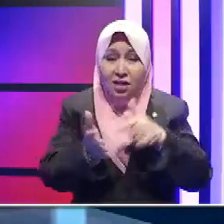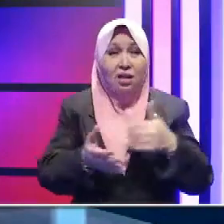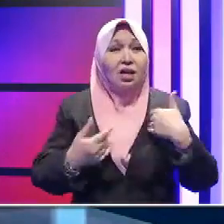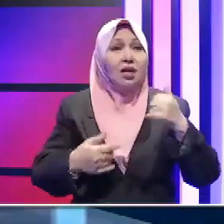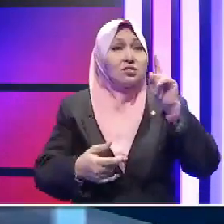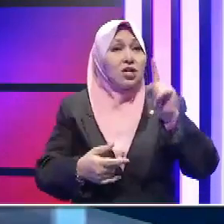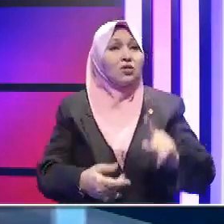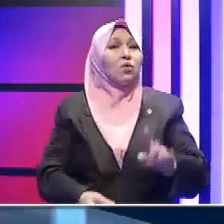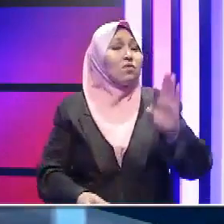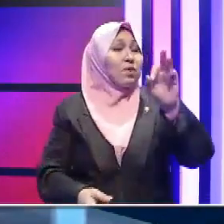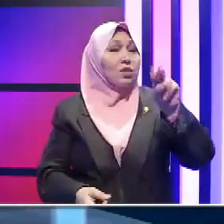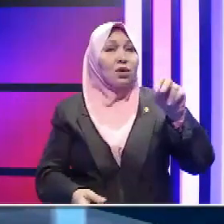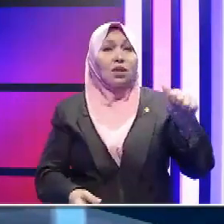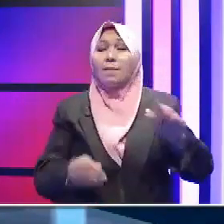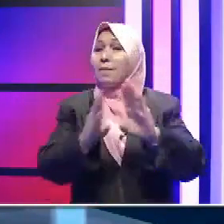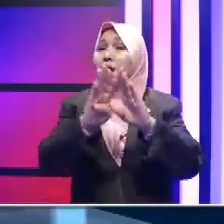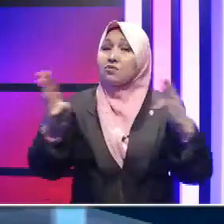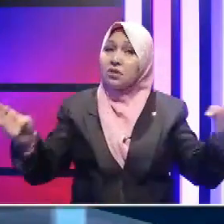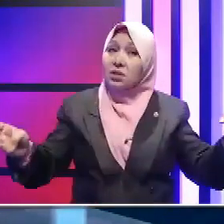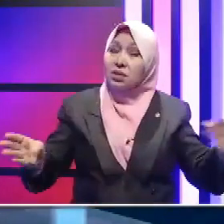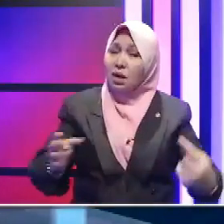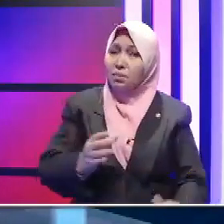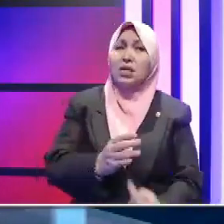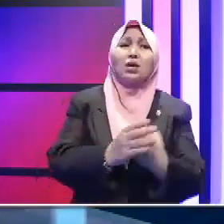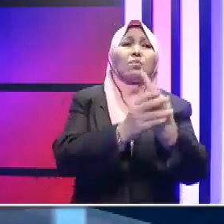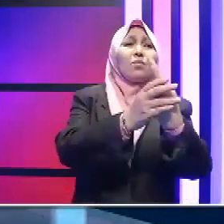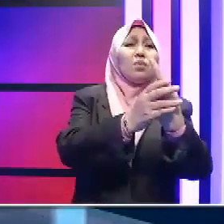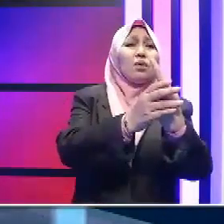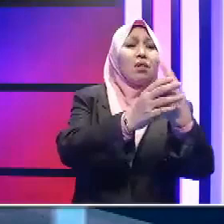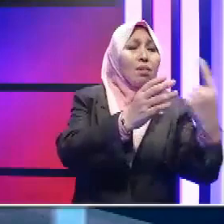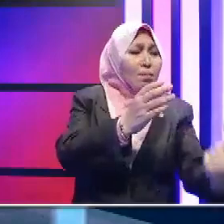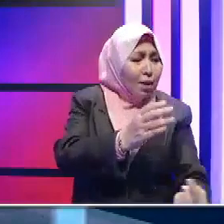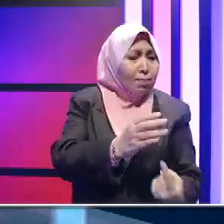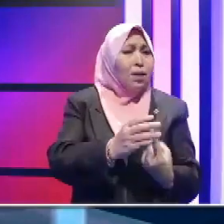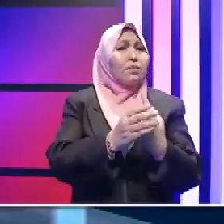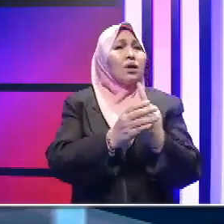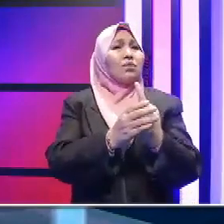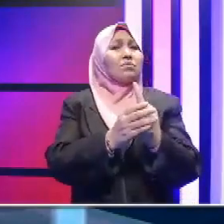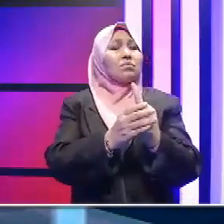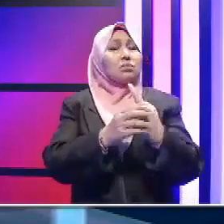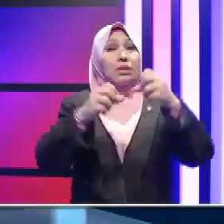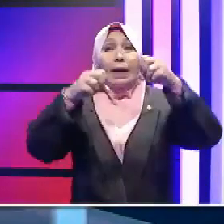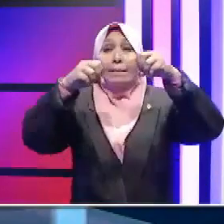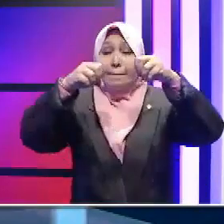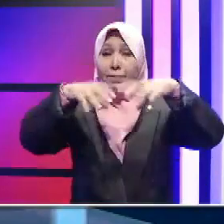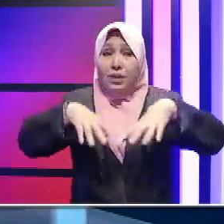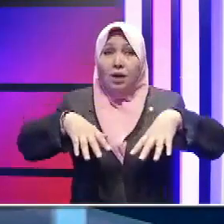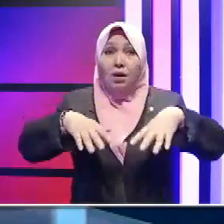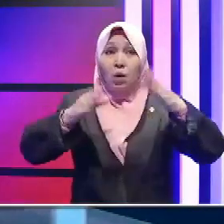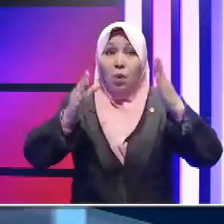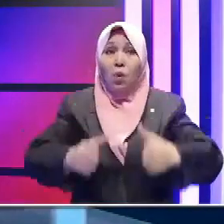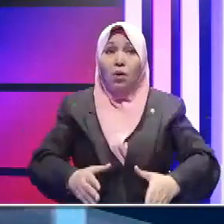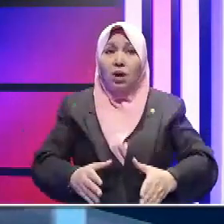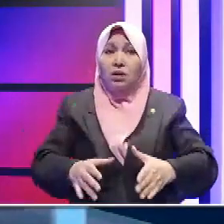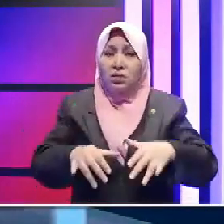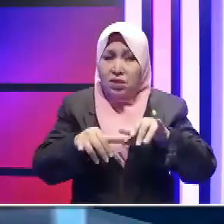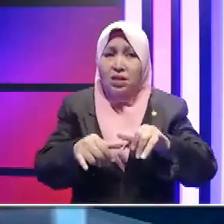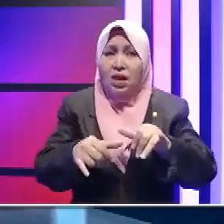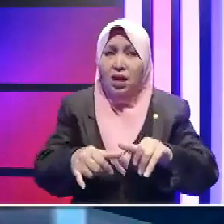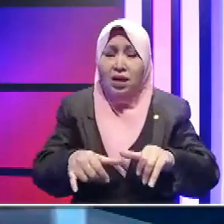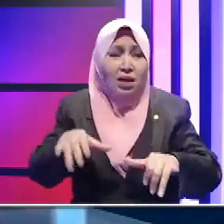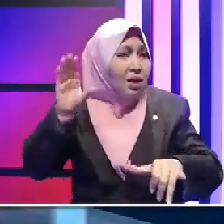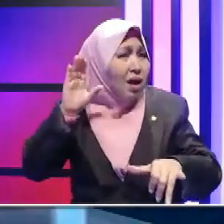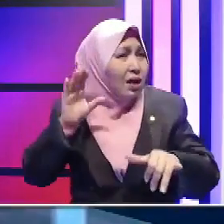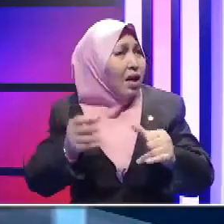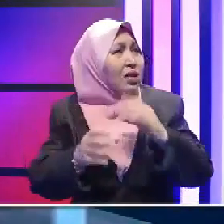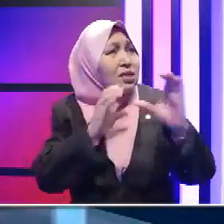adalah satu fenomena kebahasaan ia menimbulkan eh satu keajaiban menyebabkan orang kenas tidak di Madinah check Aku